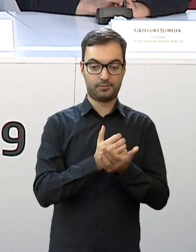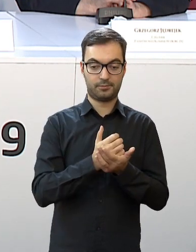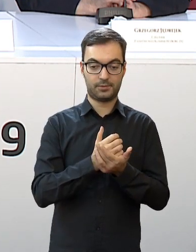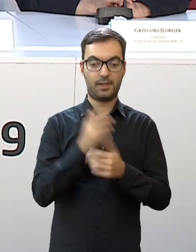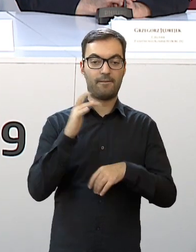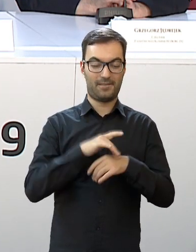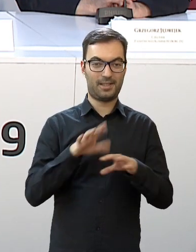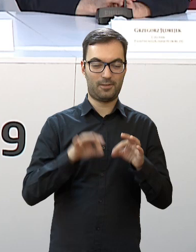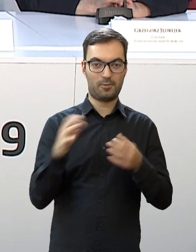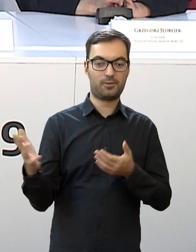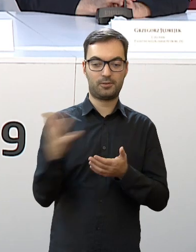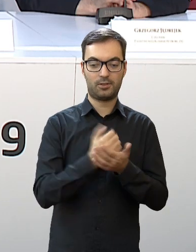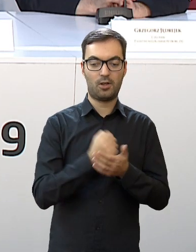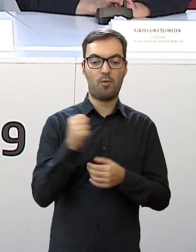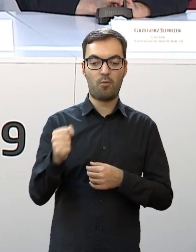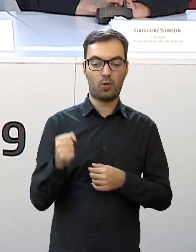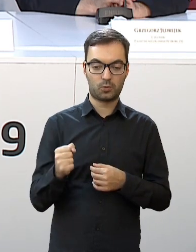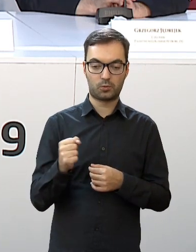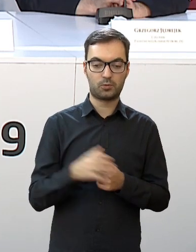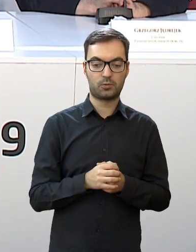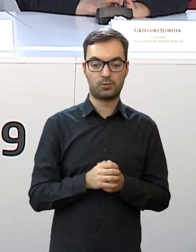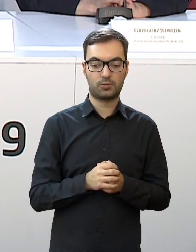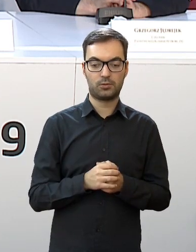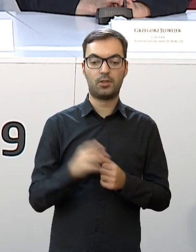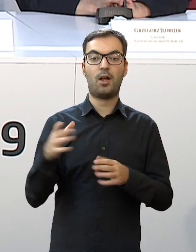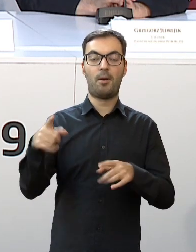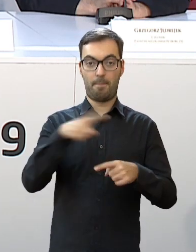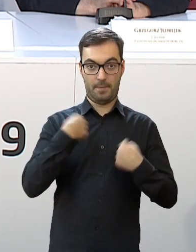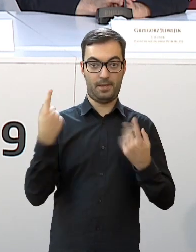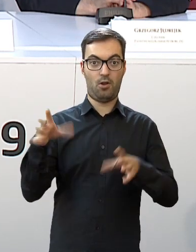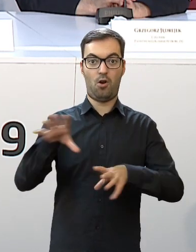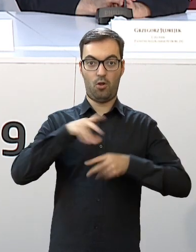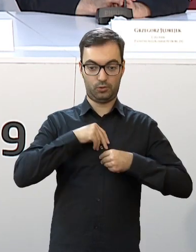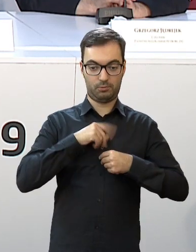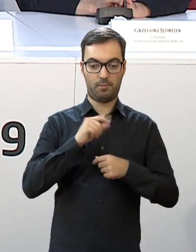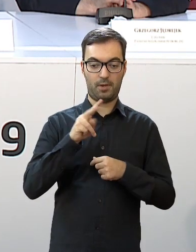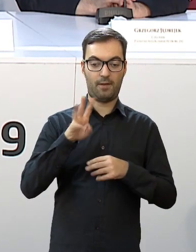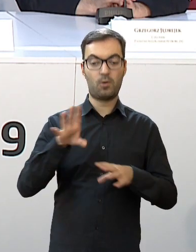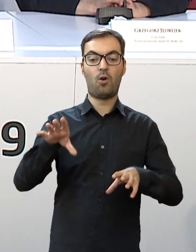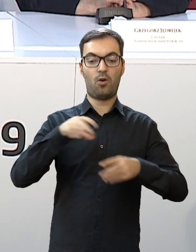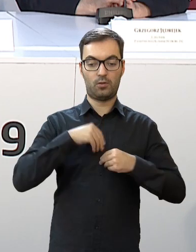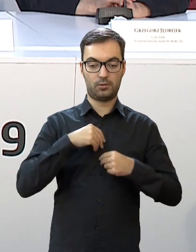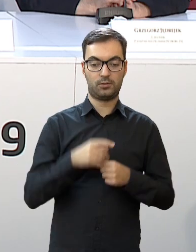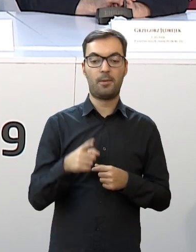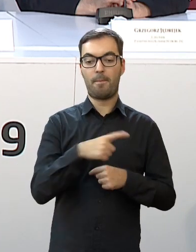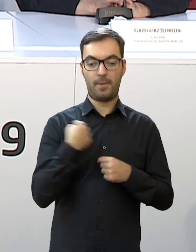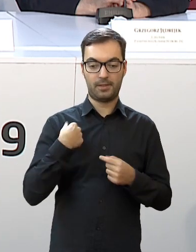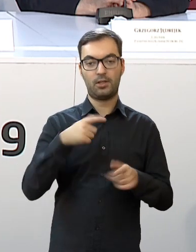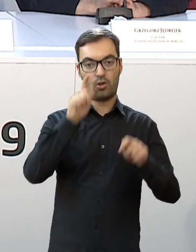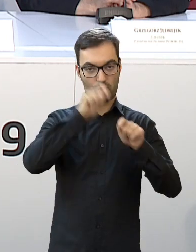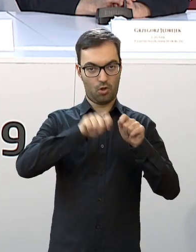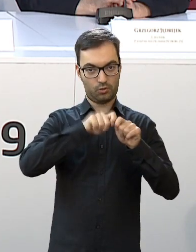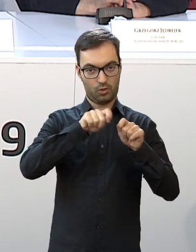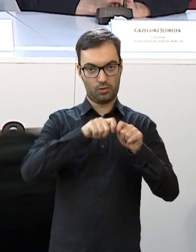posłów w okręgach wyborczych spłyną do nas i my dokonamy kontroli,